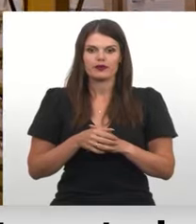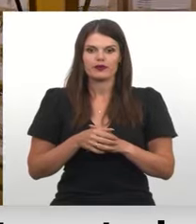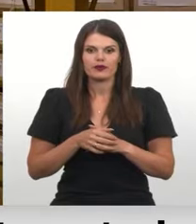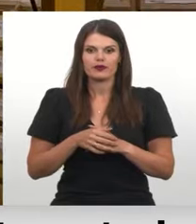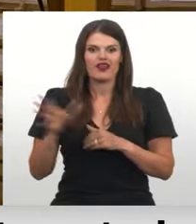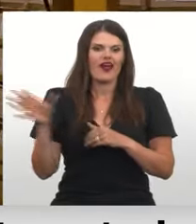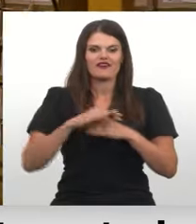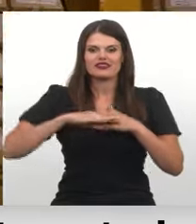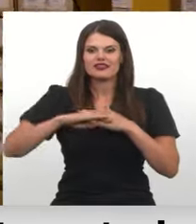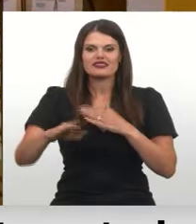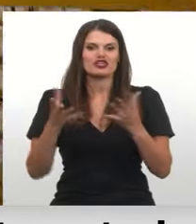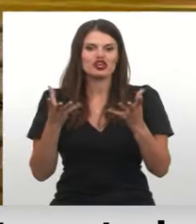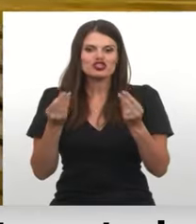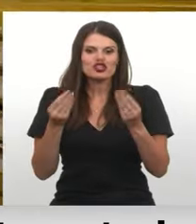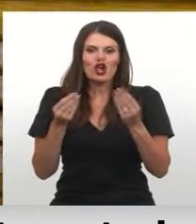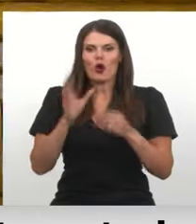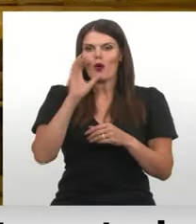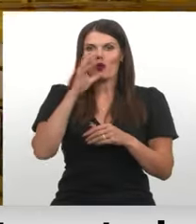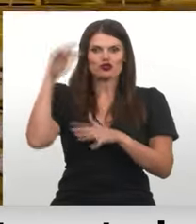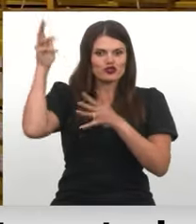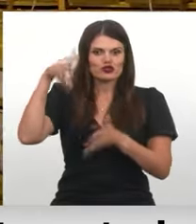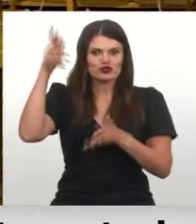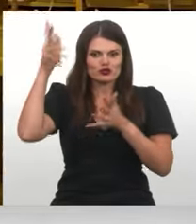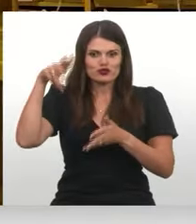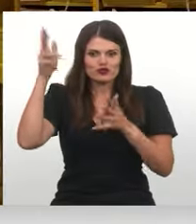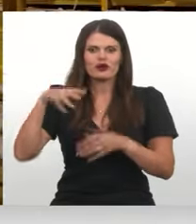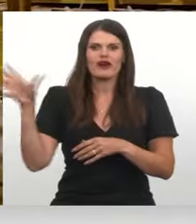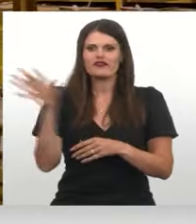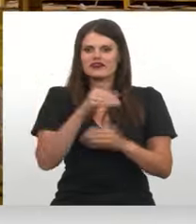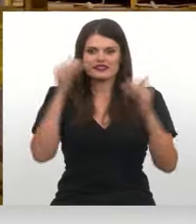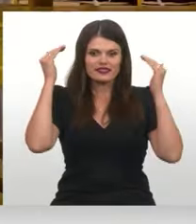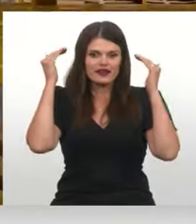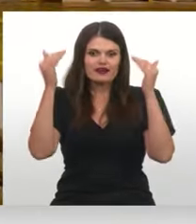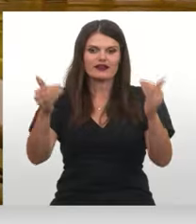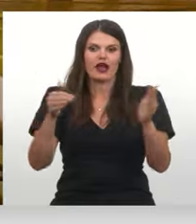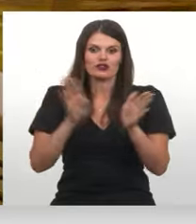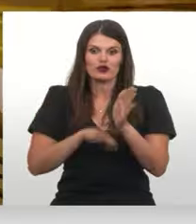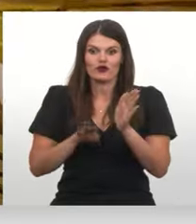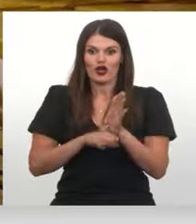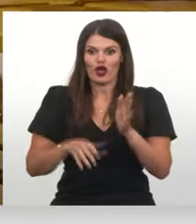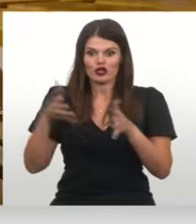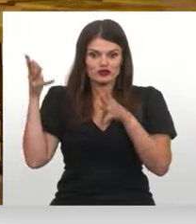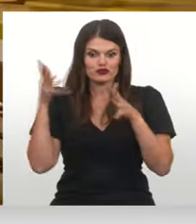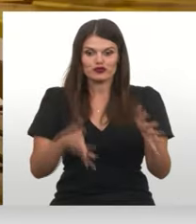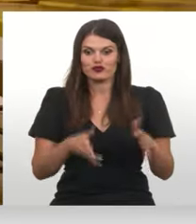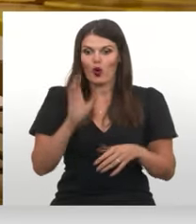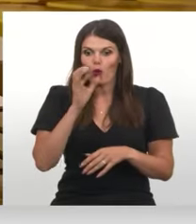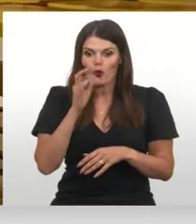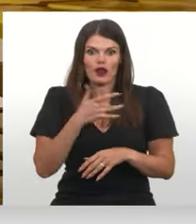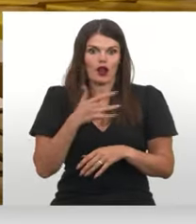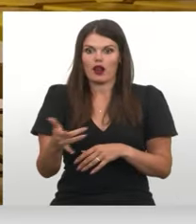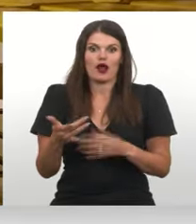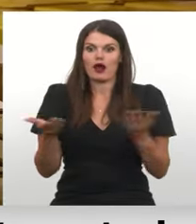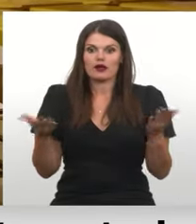visas grīdas slapjas, ūdens tek no griestiem, visi griesti vienkārši šļācās ūdens, liekas, ka